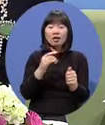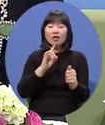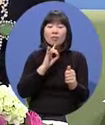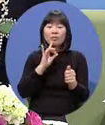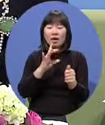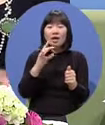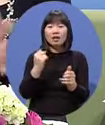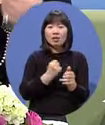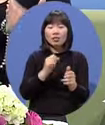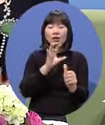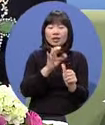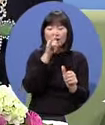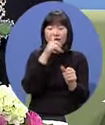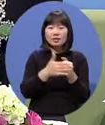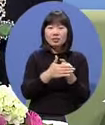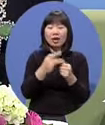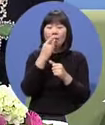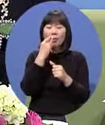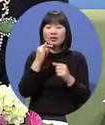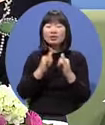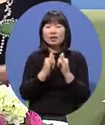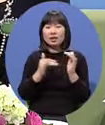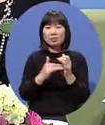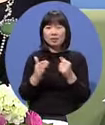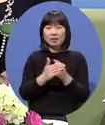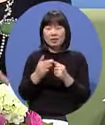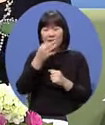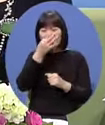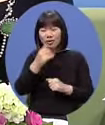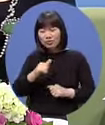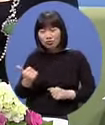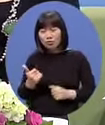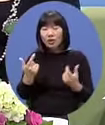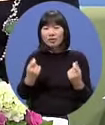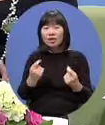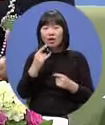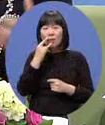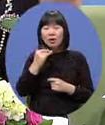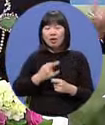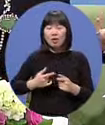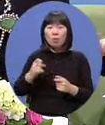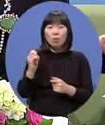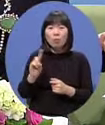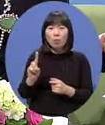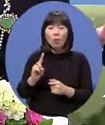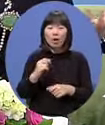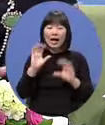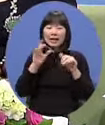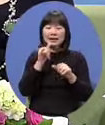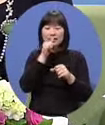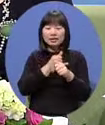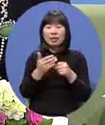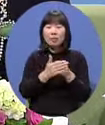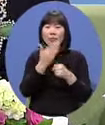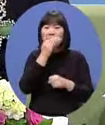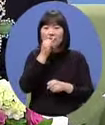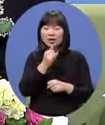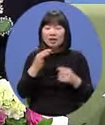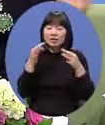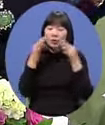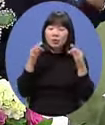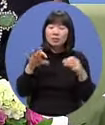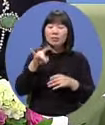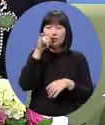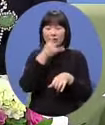야단하게 되니까 사실 엄마도 사람인지라 네. 힘들어 죽겠는데 애가 뭘 또 없고 그냥 아이니까 할 수 있는 일이지만 소리부터 지르게